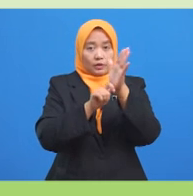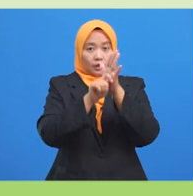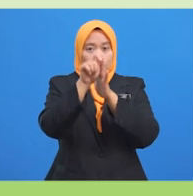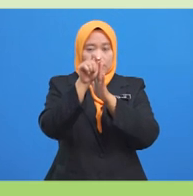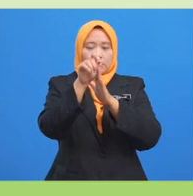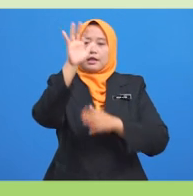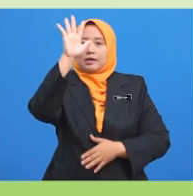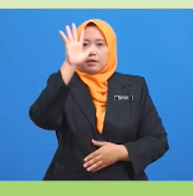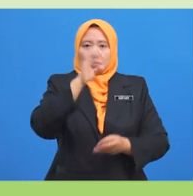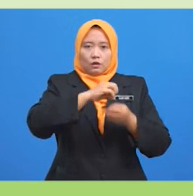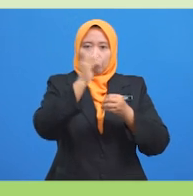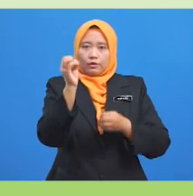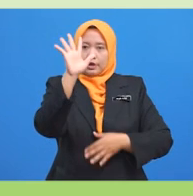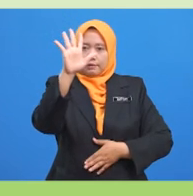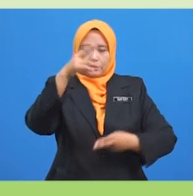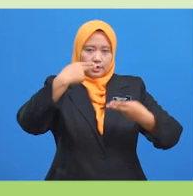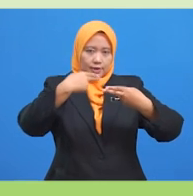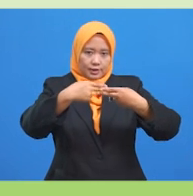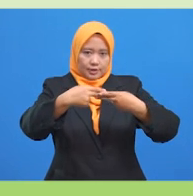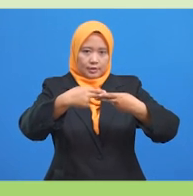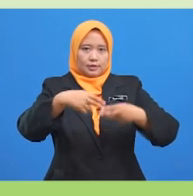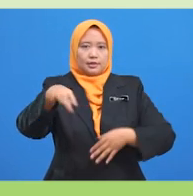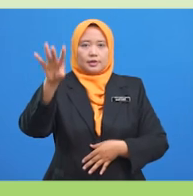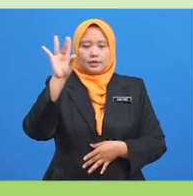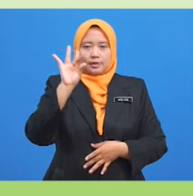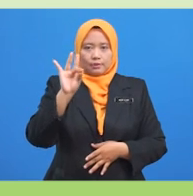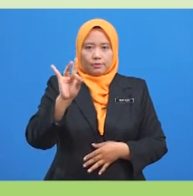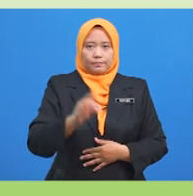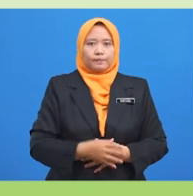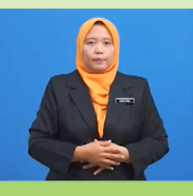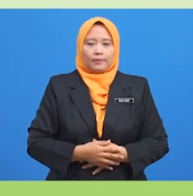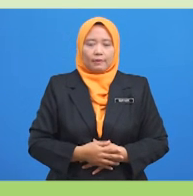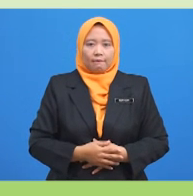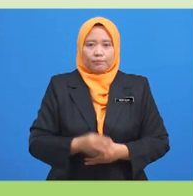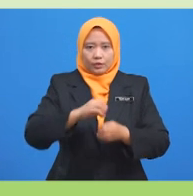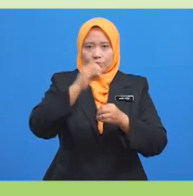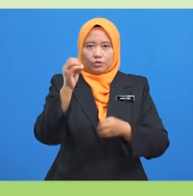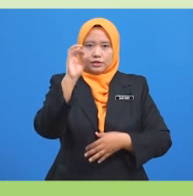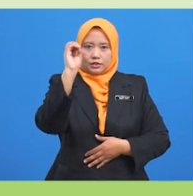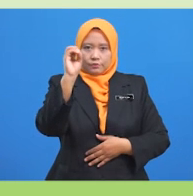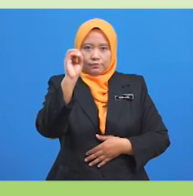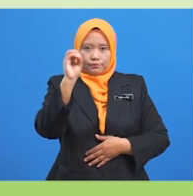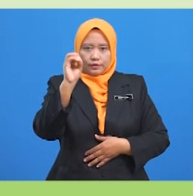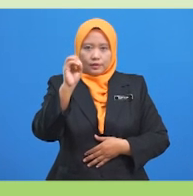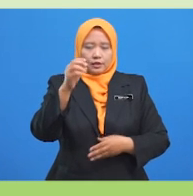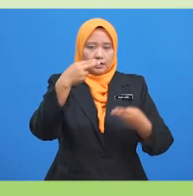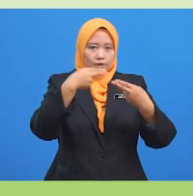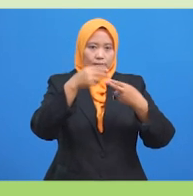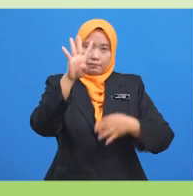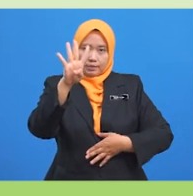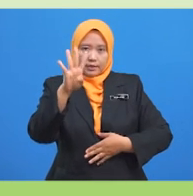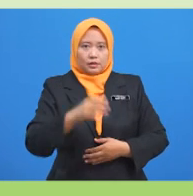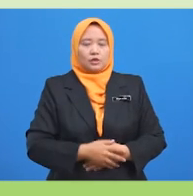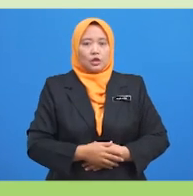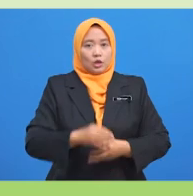kelima hingga ke-8. Output sifar hingga 4, kumpulan output pertama. Kos